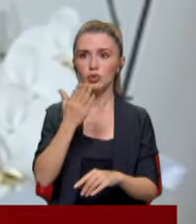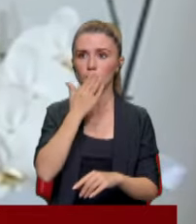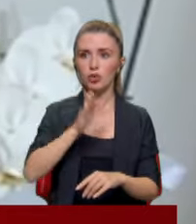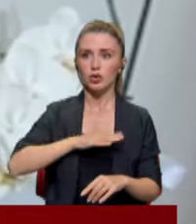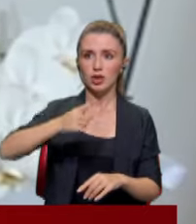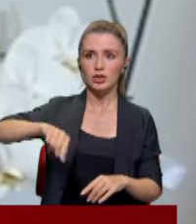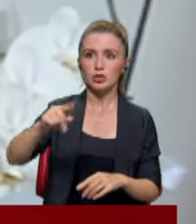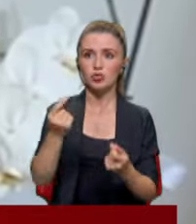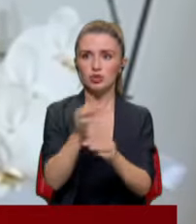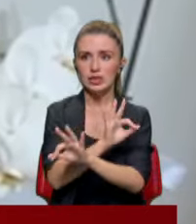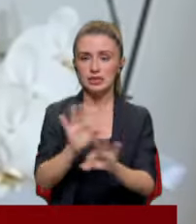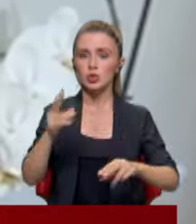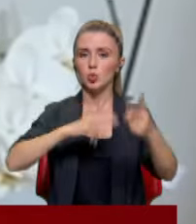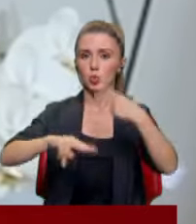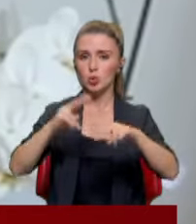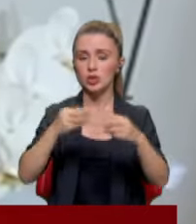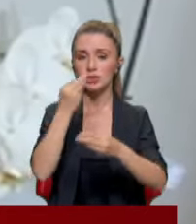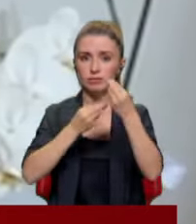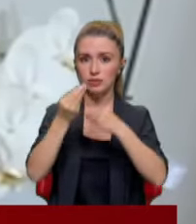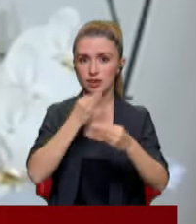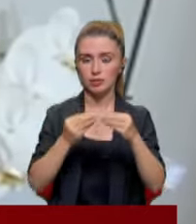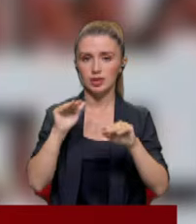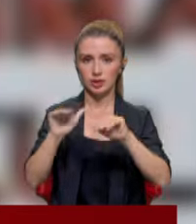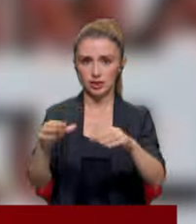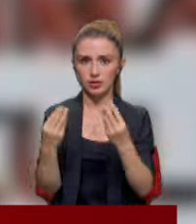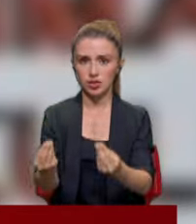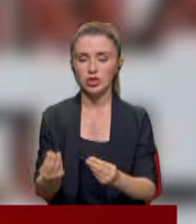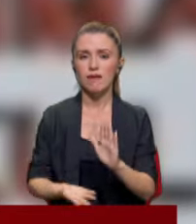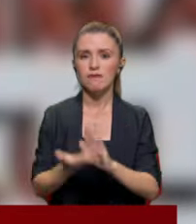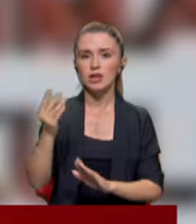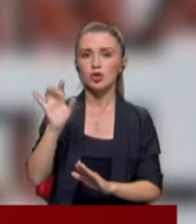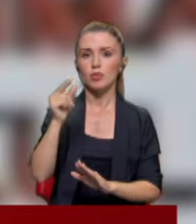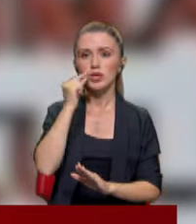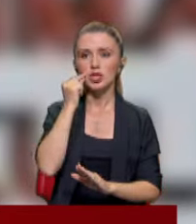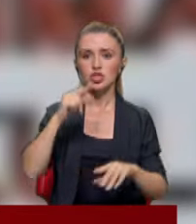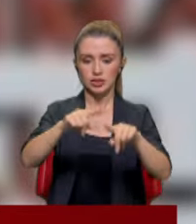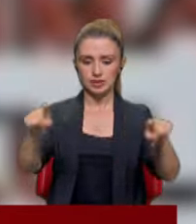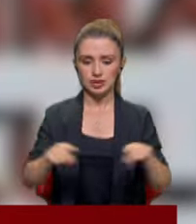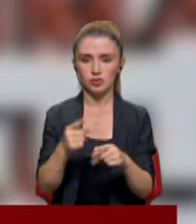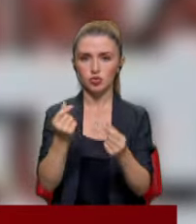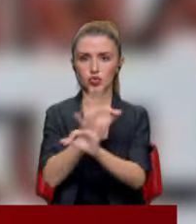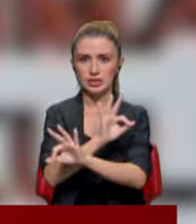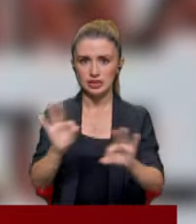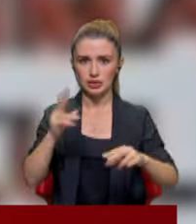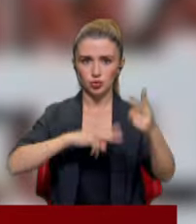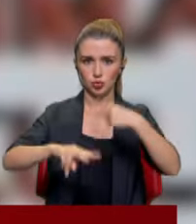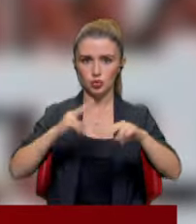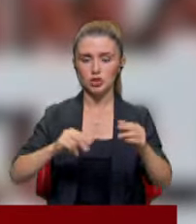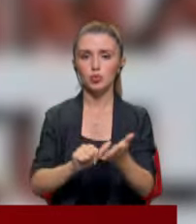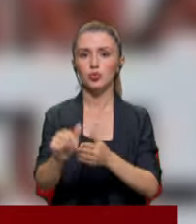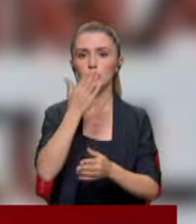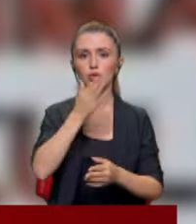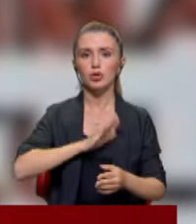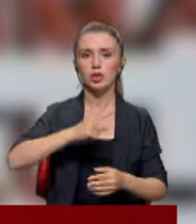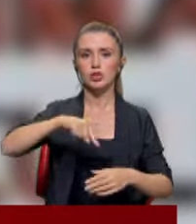öğrencilerine ücretsiz ulaşım ve yemek hizmeti verecekmiş. En fazla 15 kişilik sınıflar, ücretsiz ve kolay ulaşım, tüm